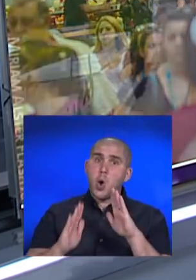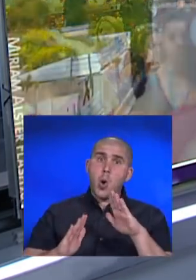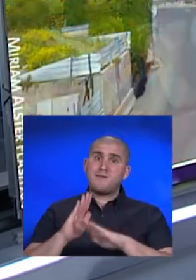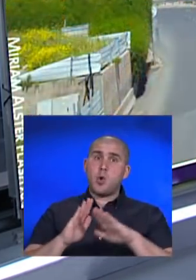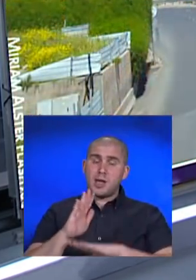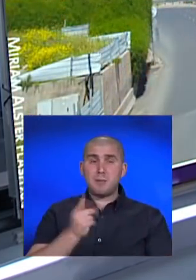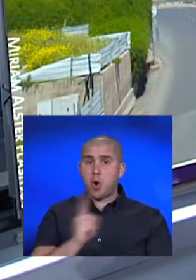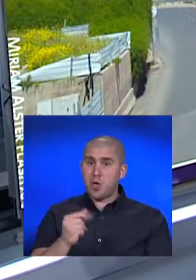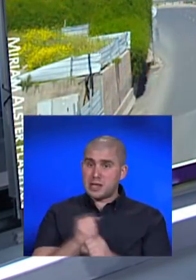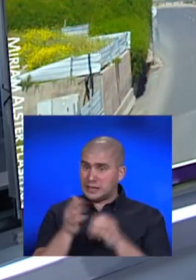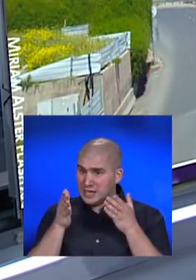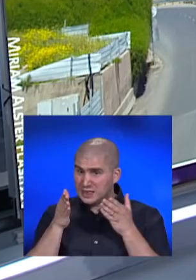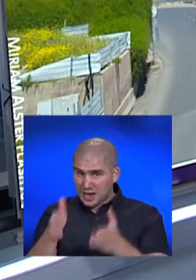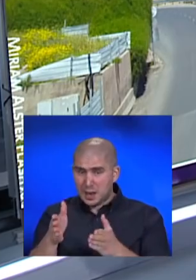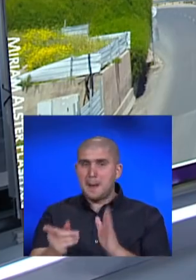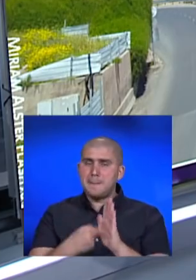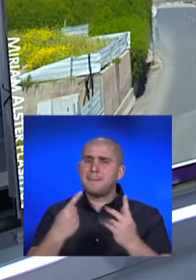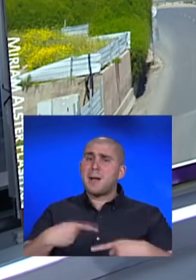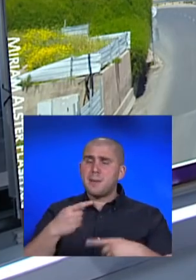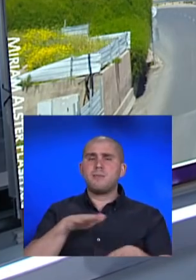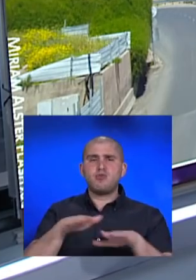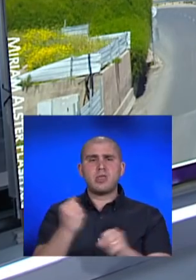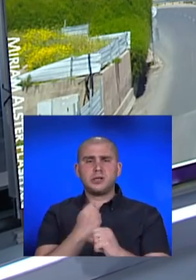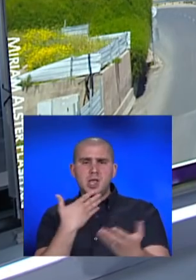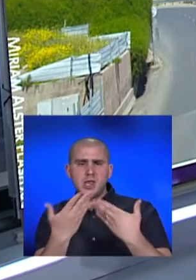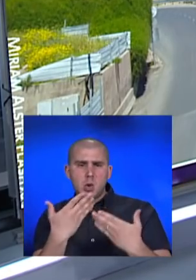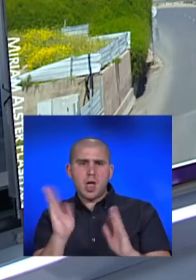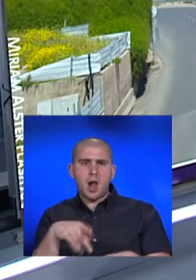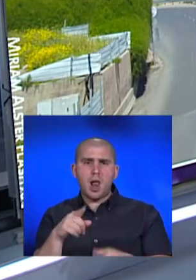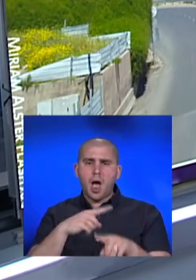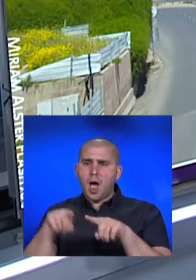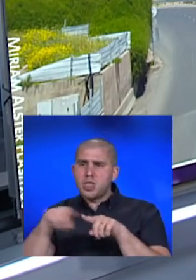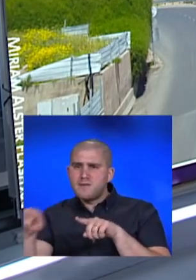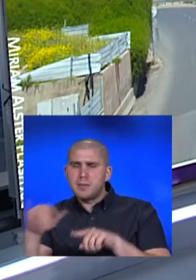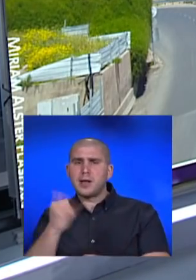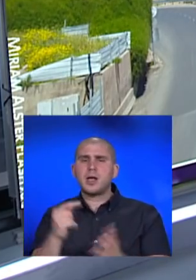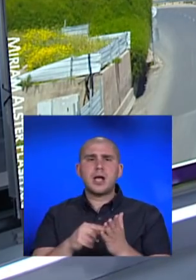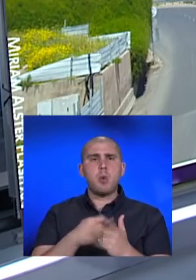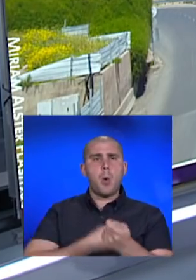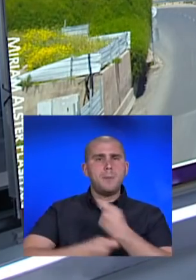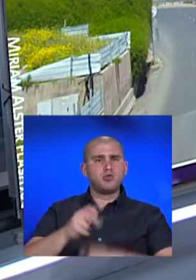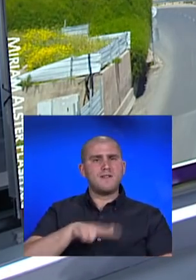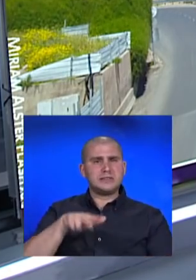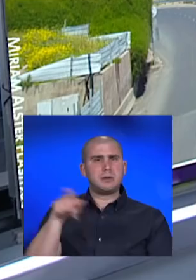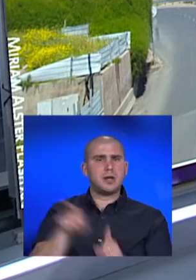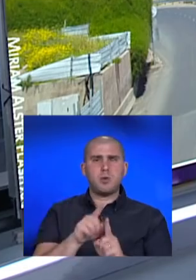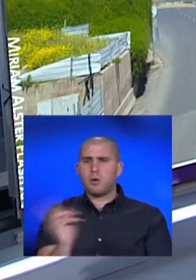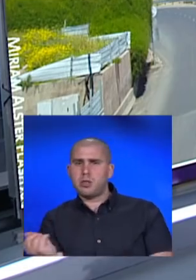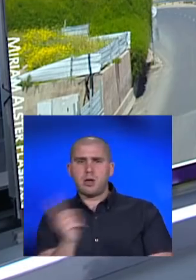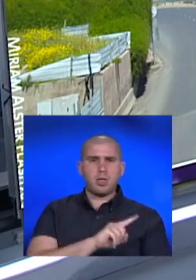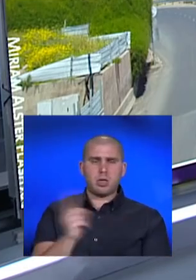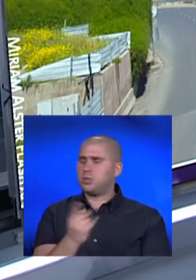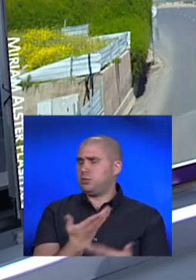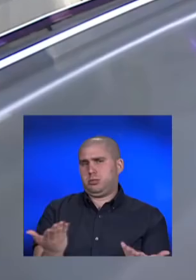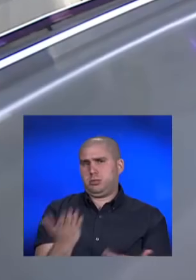הזה, פעם בכמה ימים הממשלה תקיים דיון פרטני על ענף כלשהו, כאילו שהמשק והציבור הם יו-יו. לא זו הדרך להתמודד עם